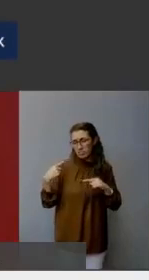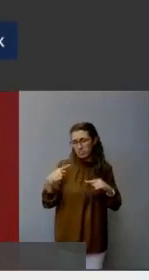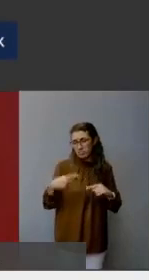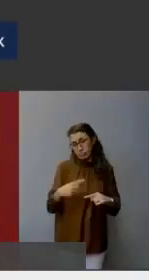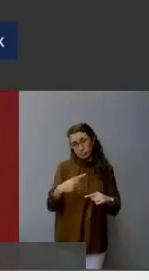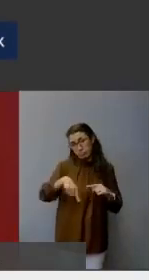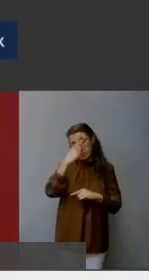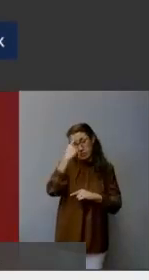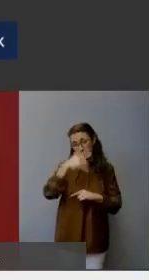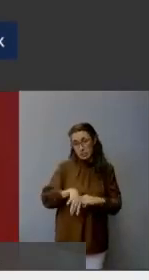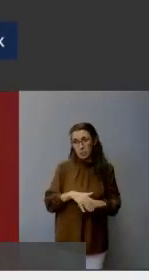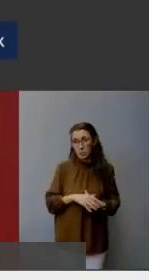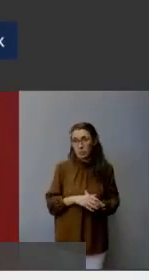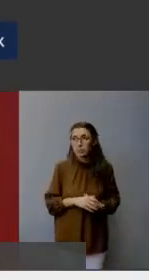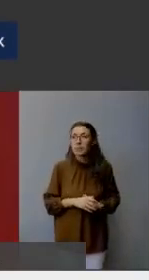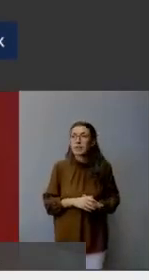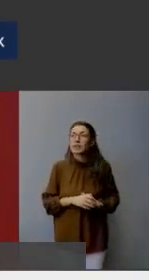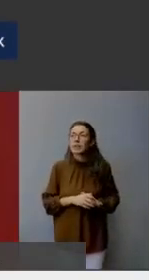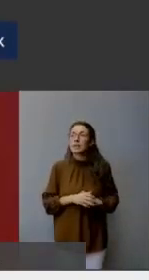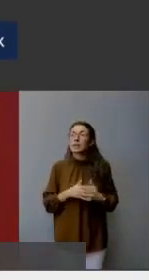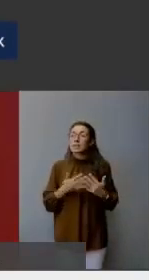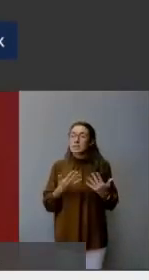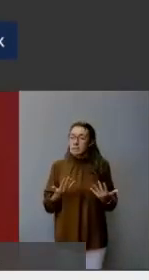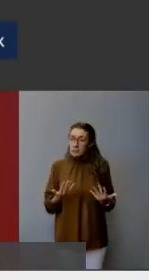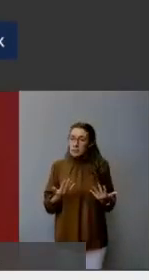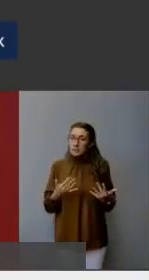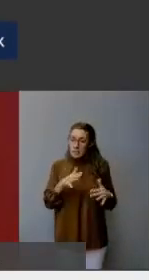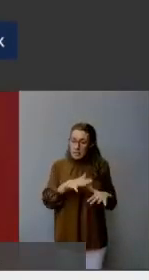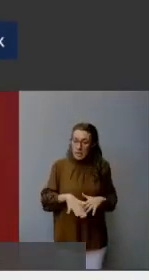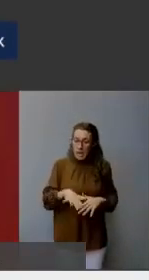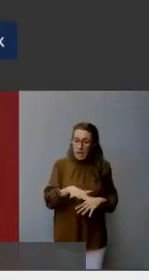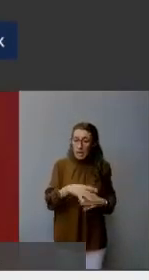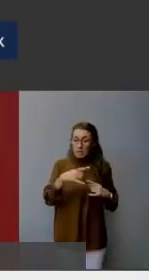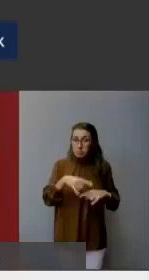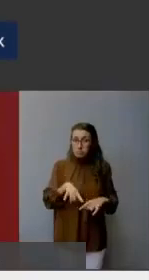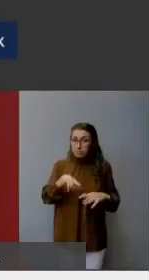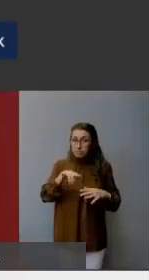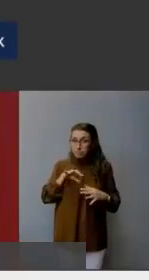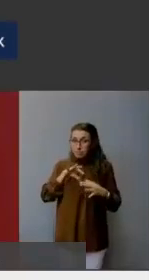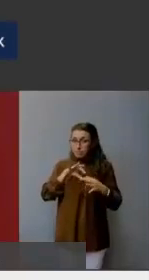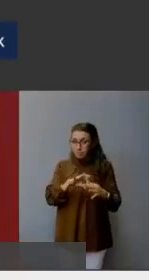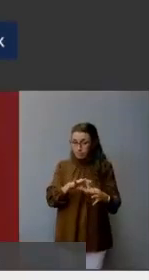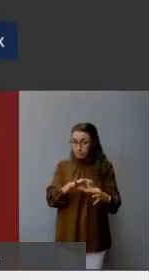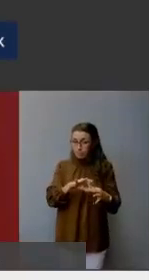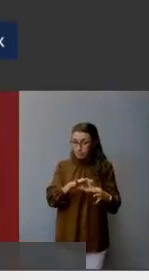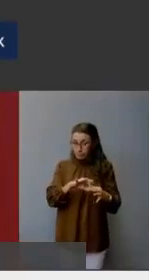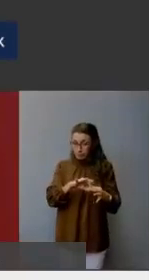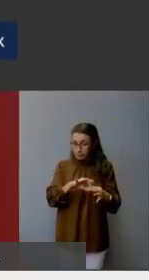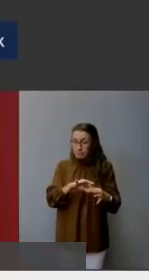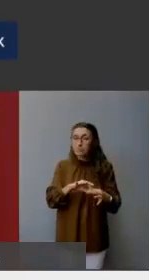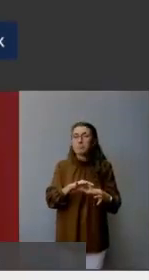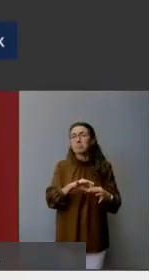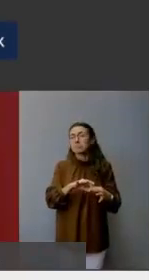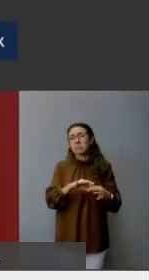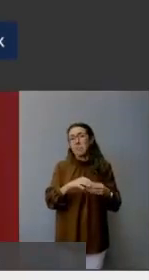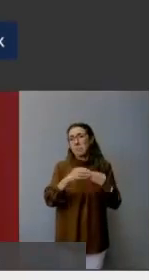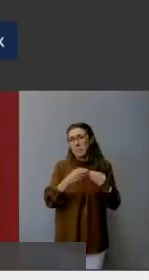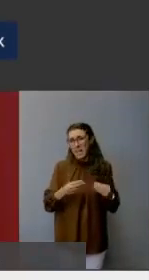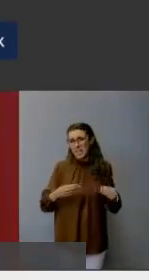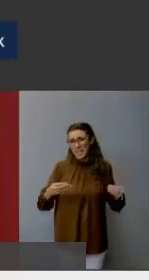sappiamo e conseguentemente quest'area viene utilizzata per deposito di pozzetti chiusini